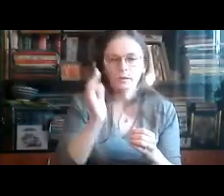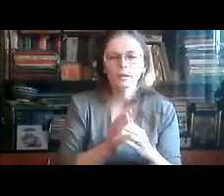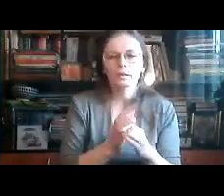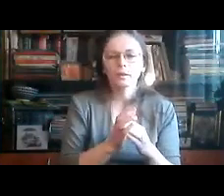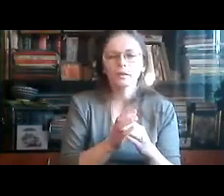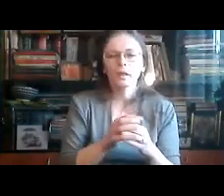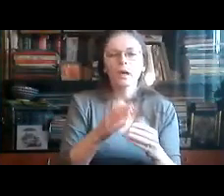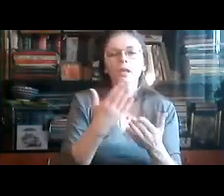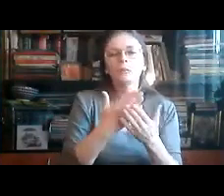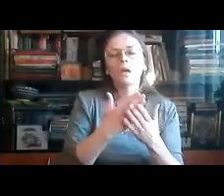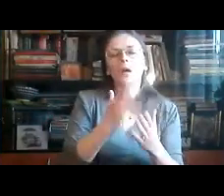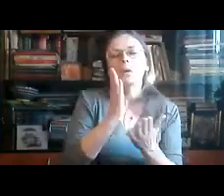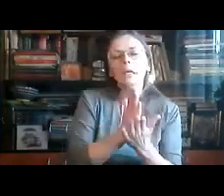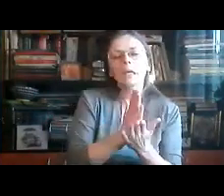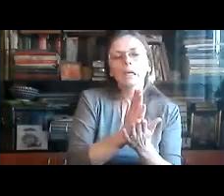Да.